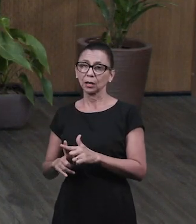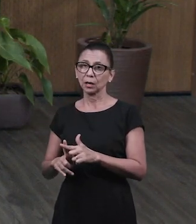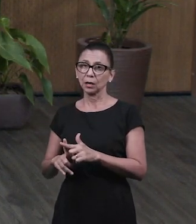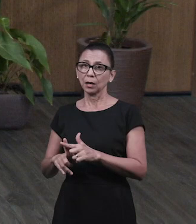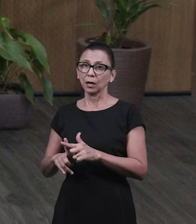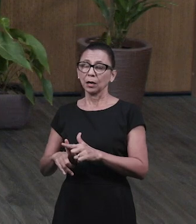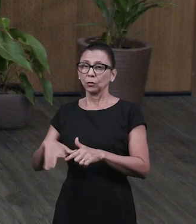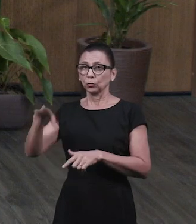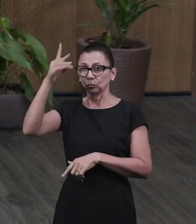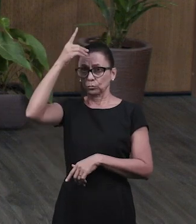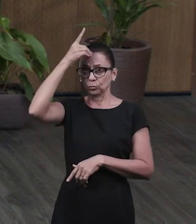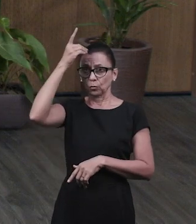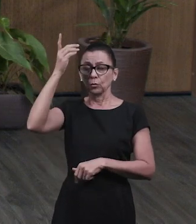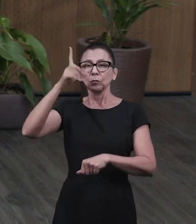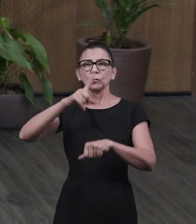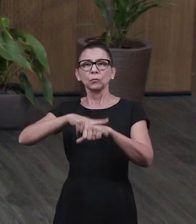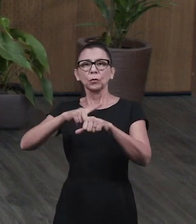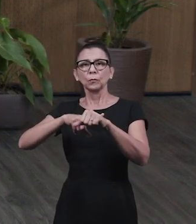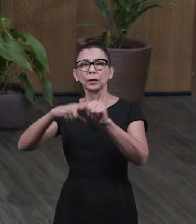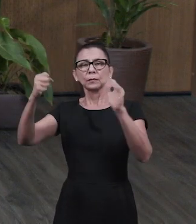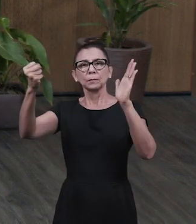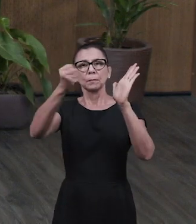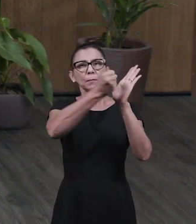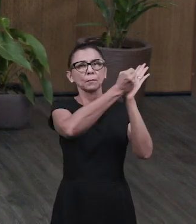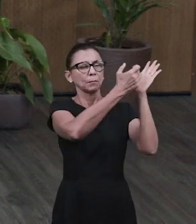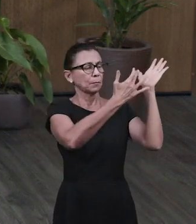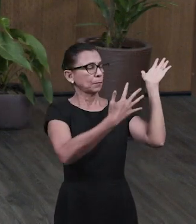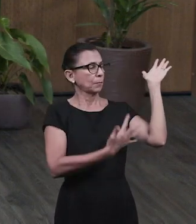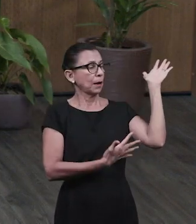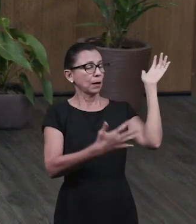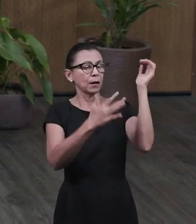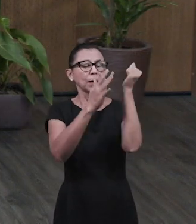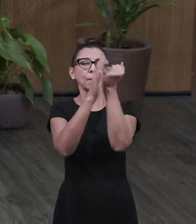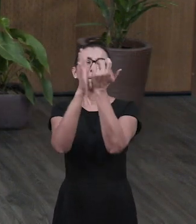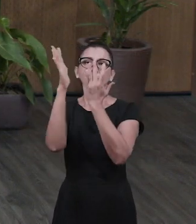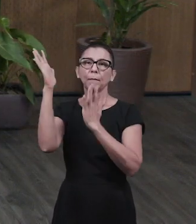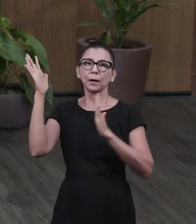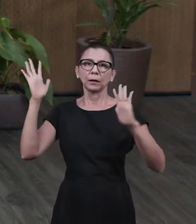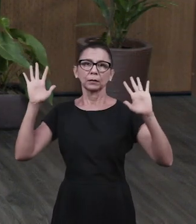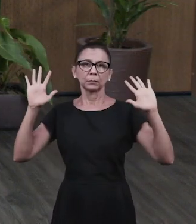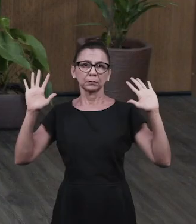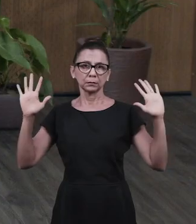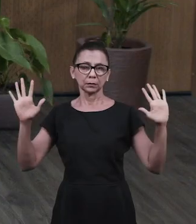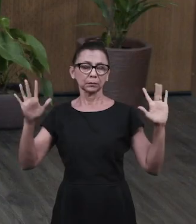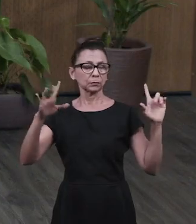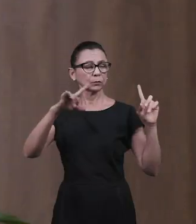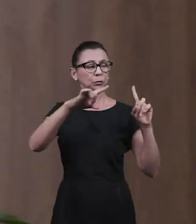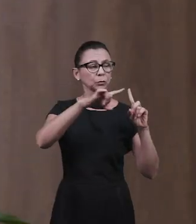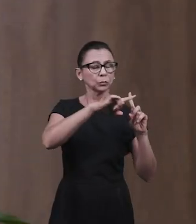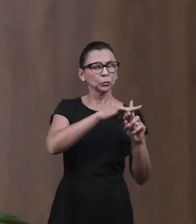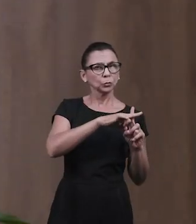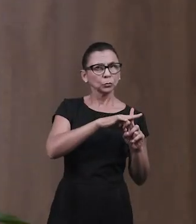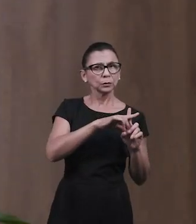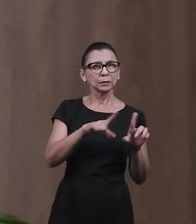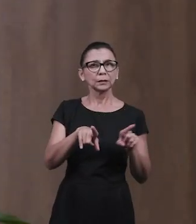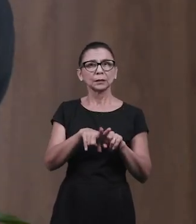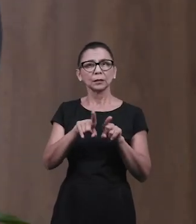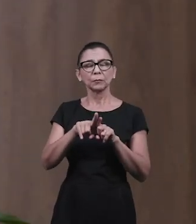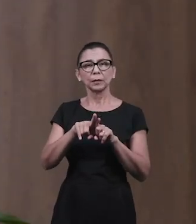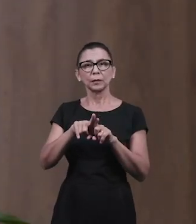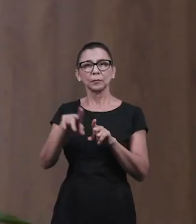du versement de son sang à la croix, de son Saint-Esprit, vient une question devant